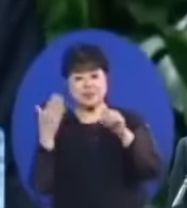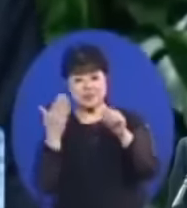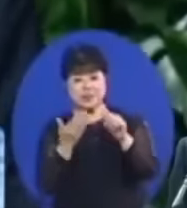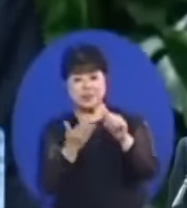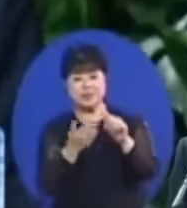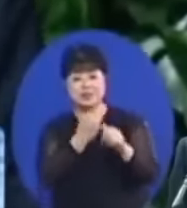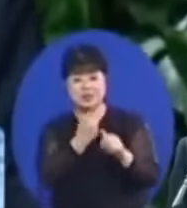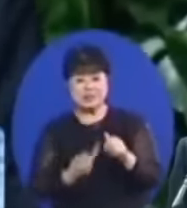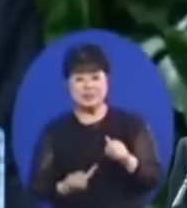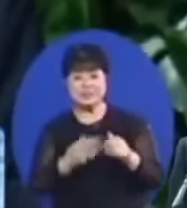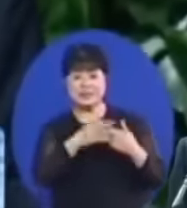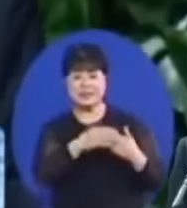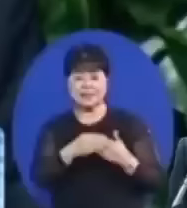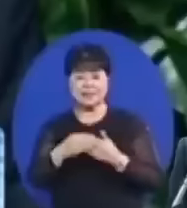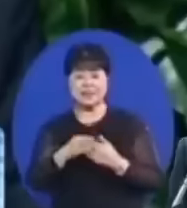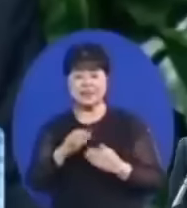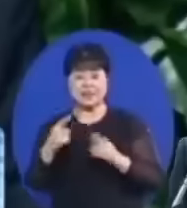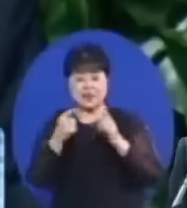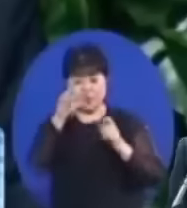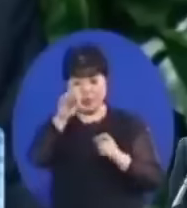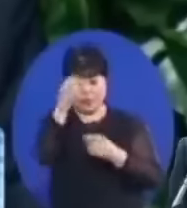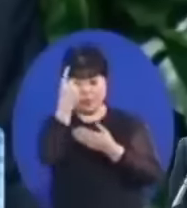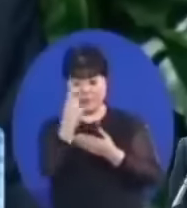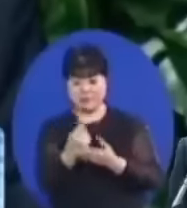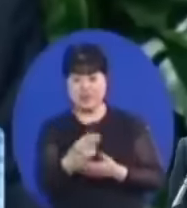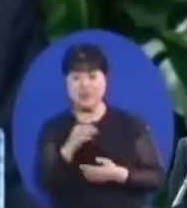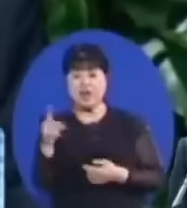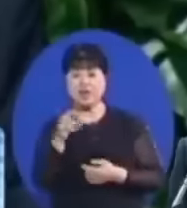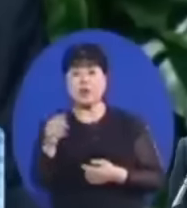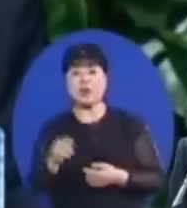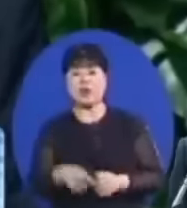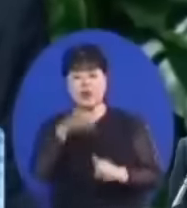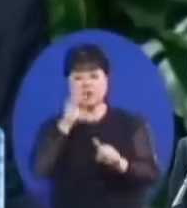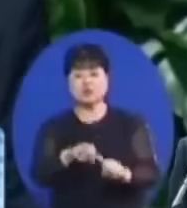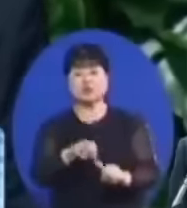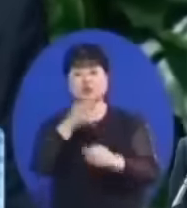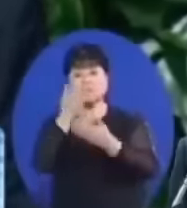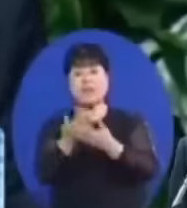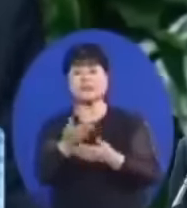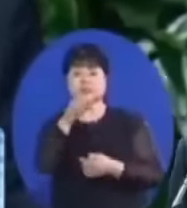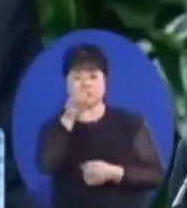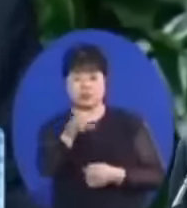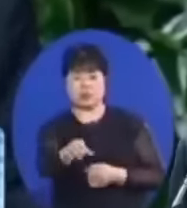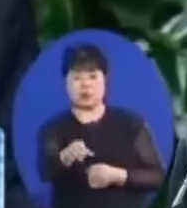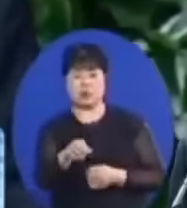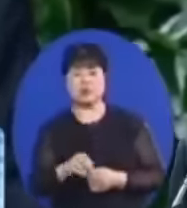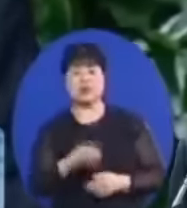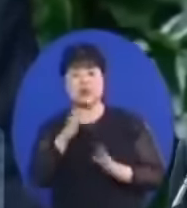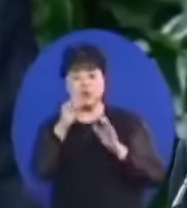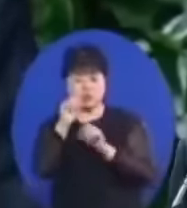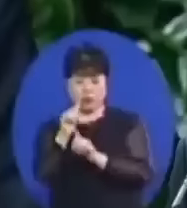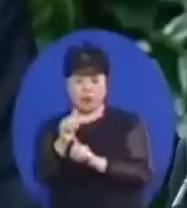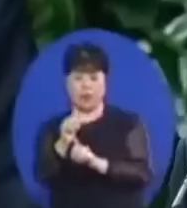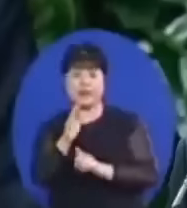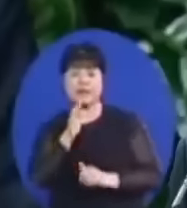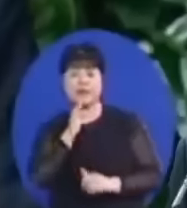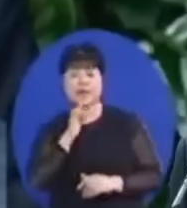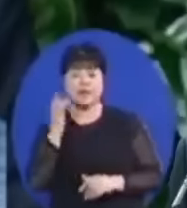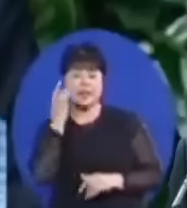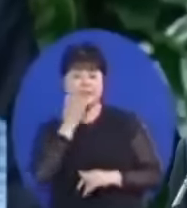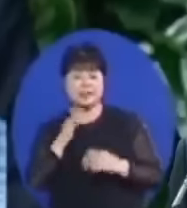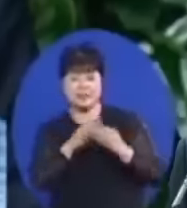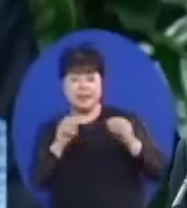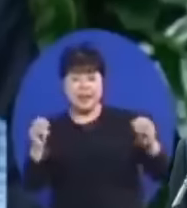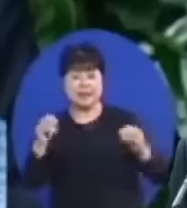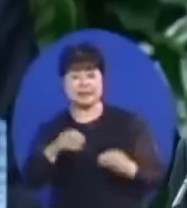예수님께서 제 아들을 데리고 여리고에 오셨습니다. 여리고는 저주받은 도시입니다. 여호수아가 적과 꿀이